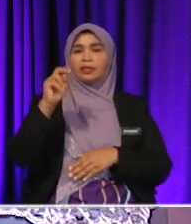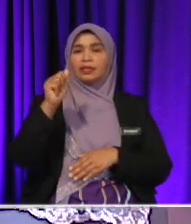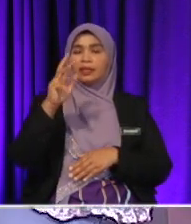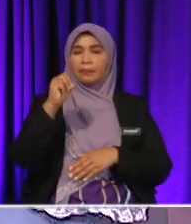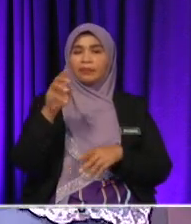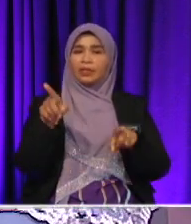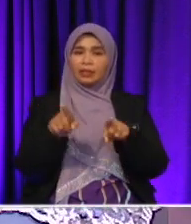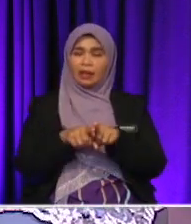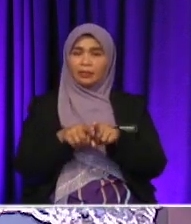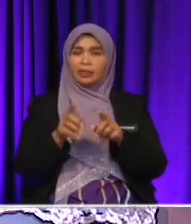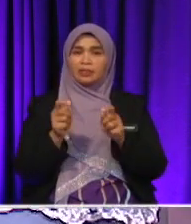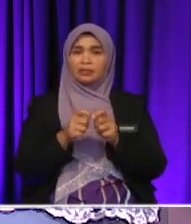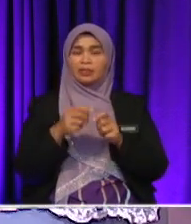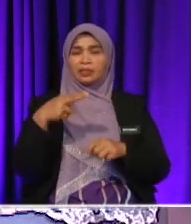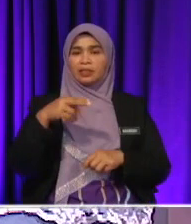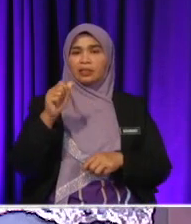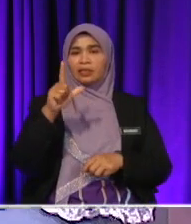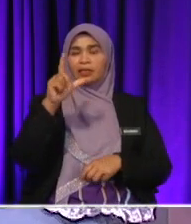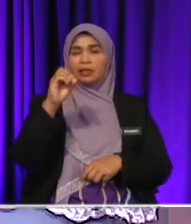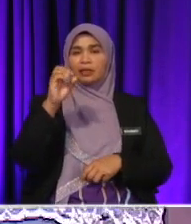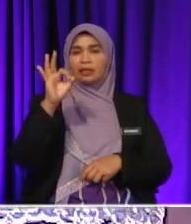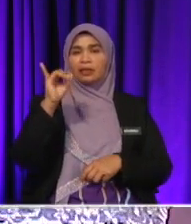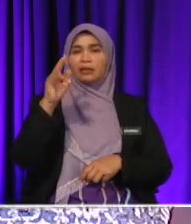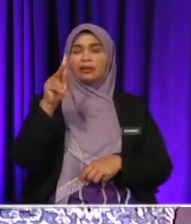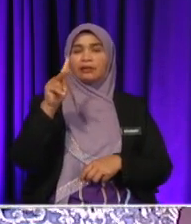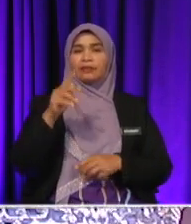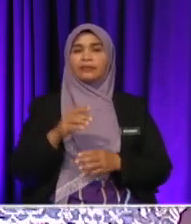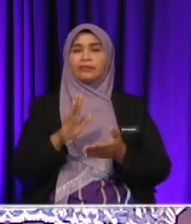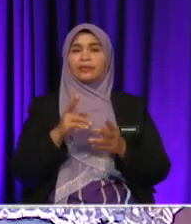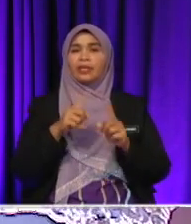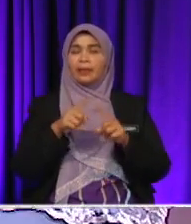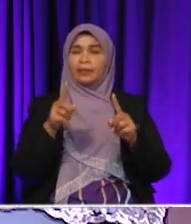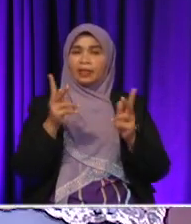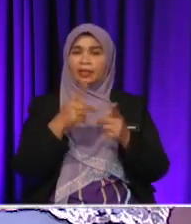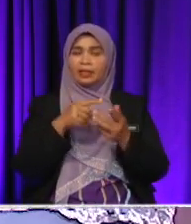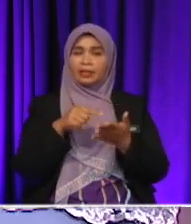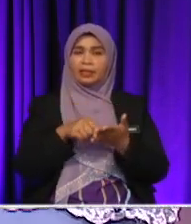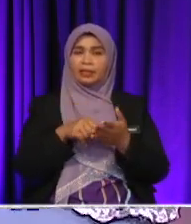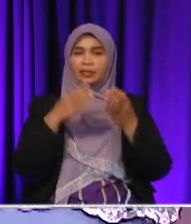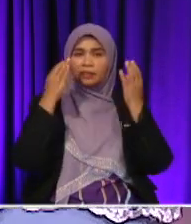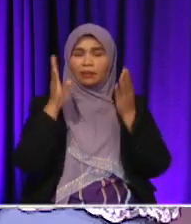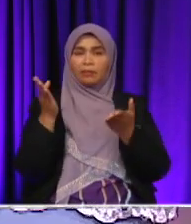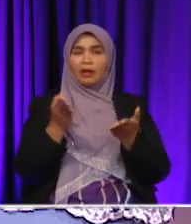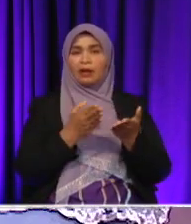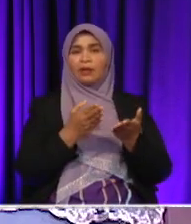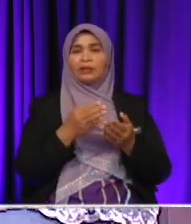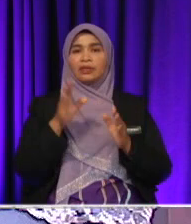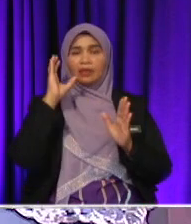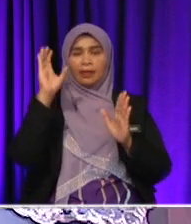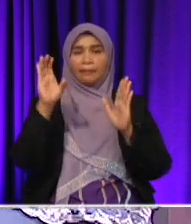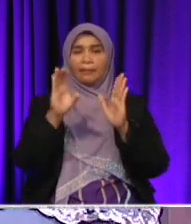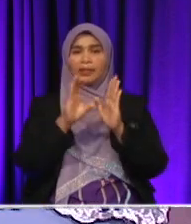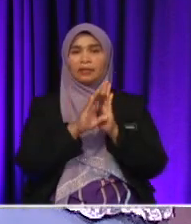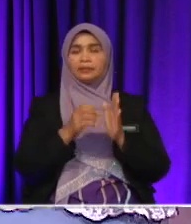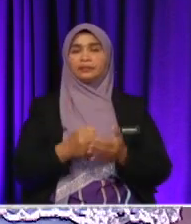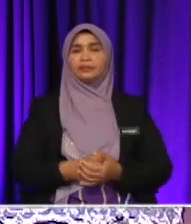juga seperti halofi tadi tapi kali ini Cikgu baukan gambar stomanya terbenam Oke sebelum cek kutunjukkan gambar